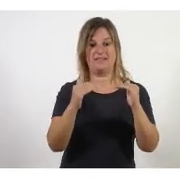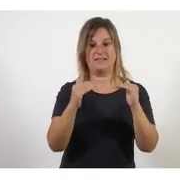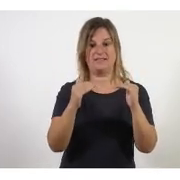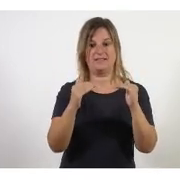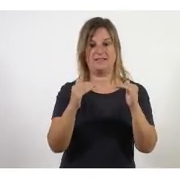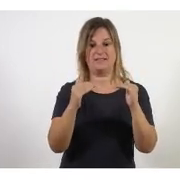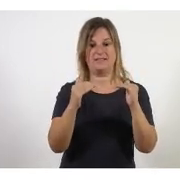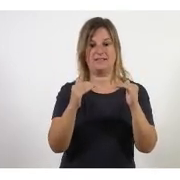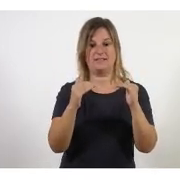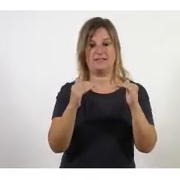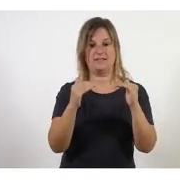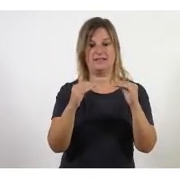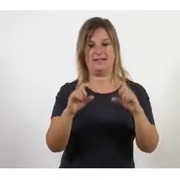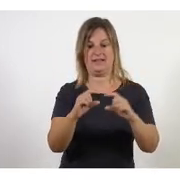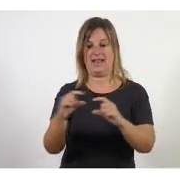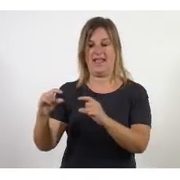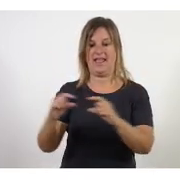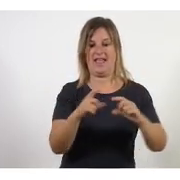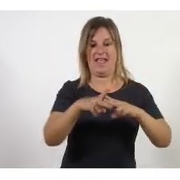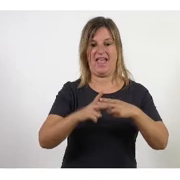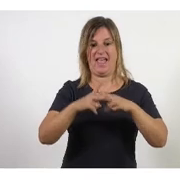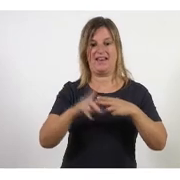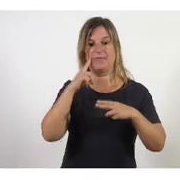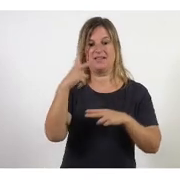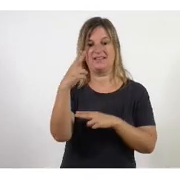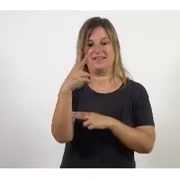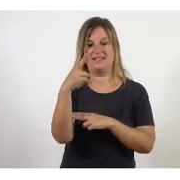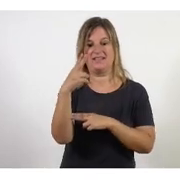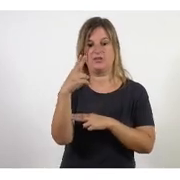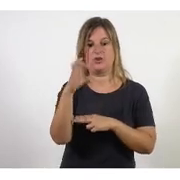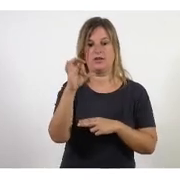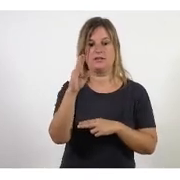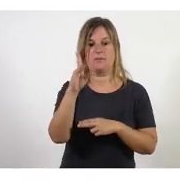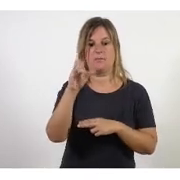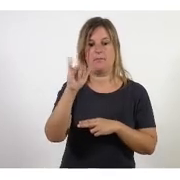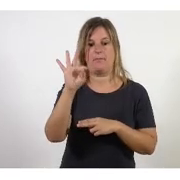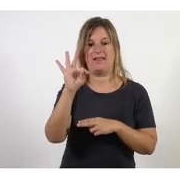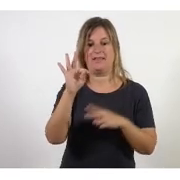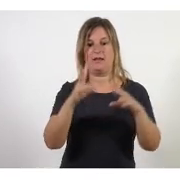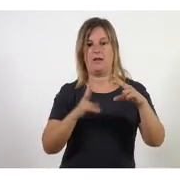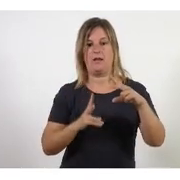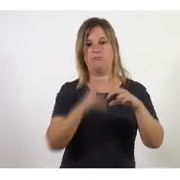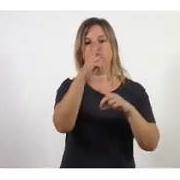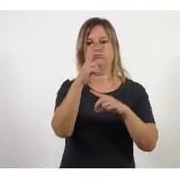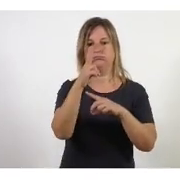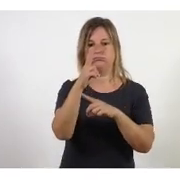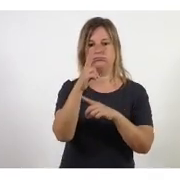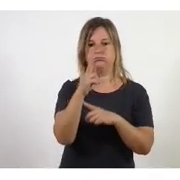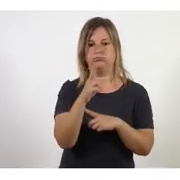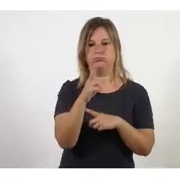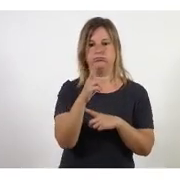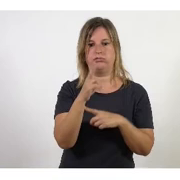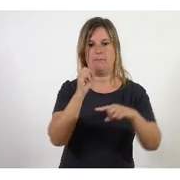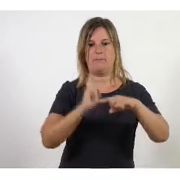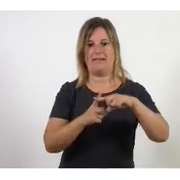ho estic movent, una barra d'eines, hi ha unes tisores, split, anem a split, i hem tallat el vídeo per